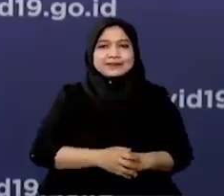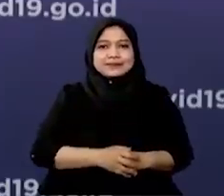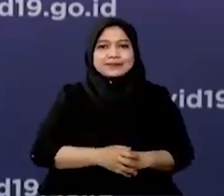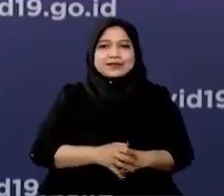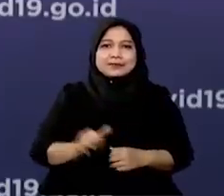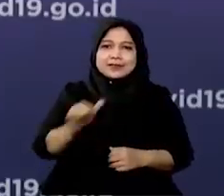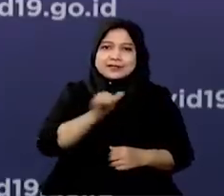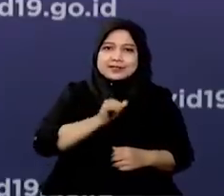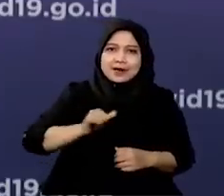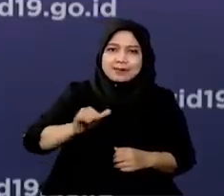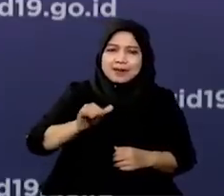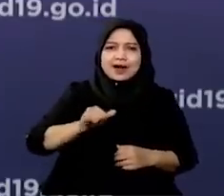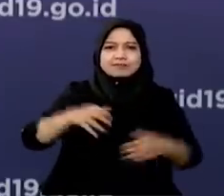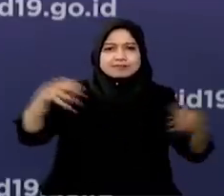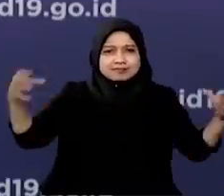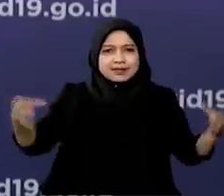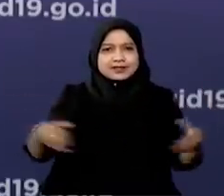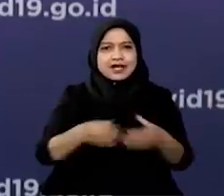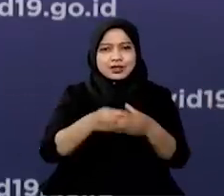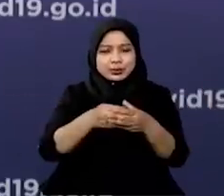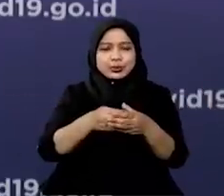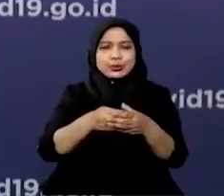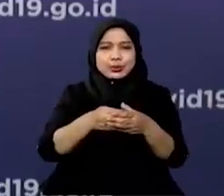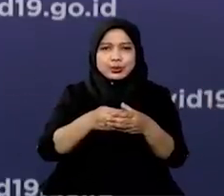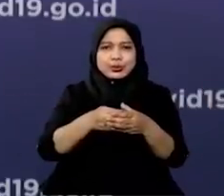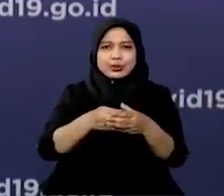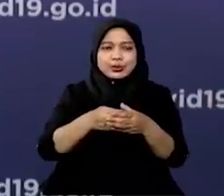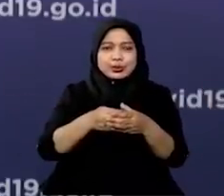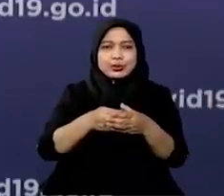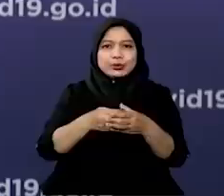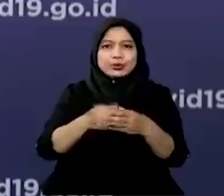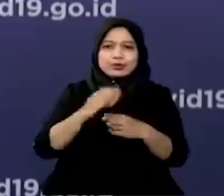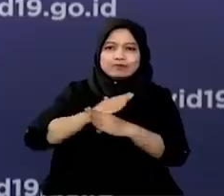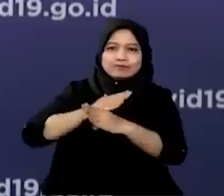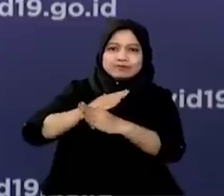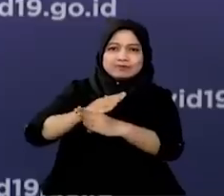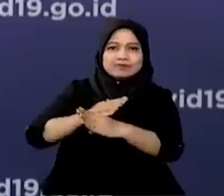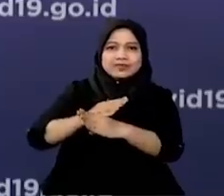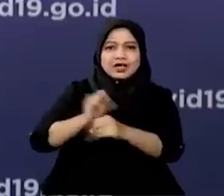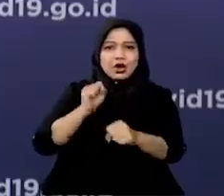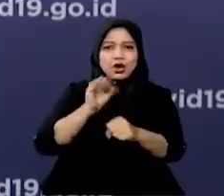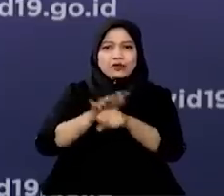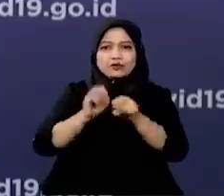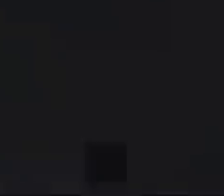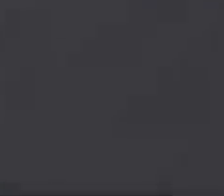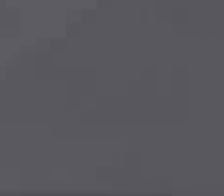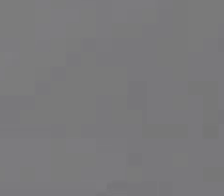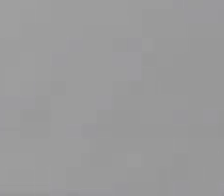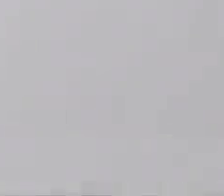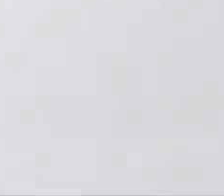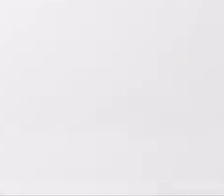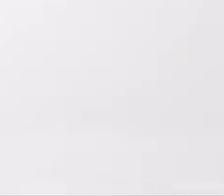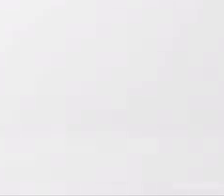bersatu untuk memerangi menanggulangi sebaran kofit